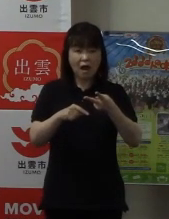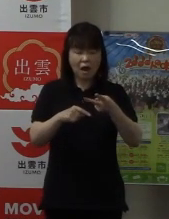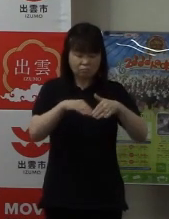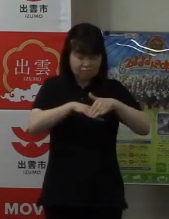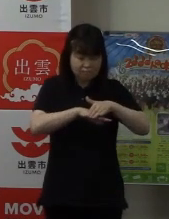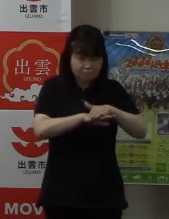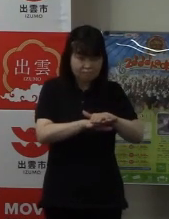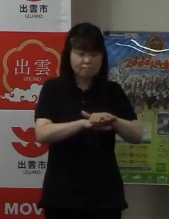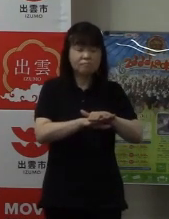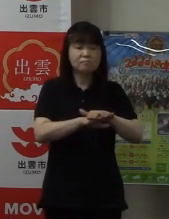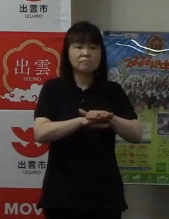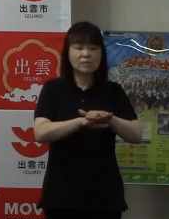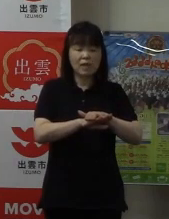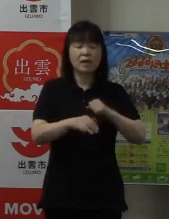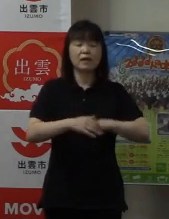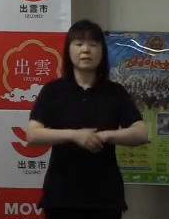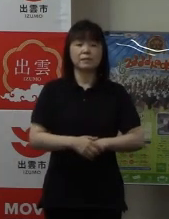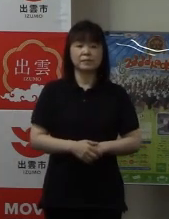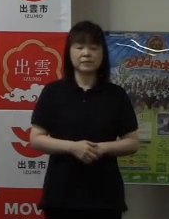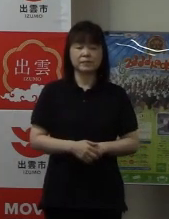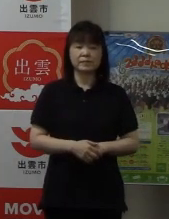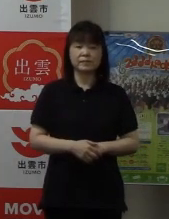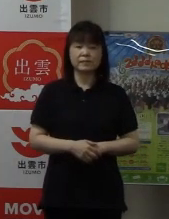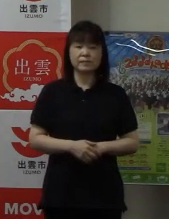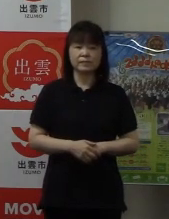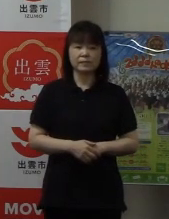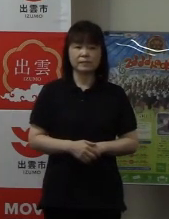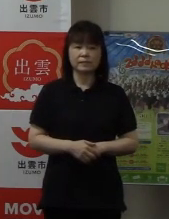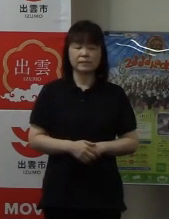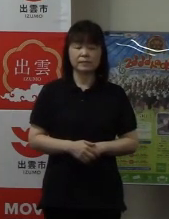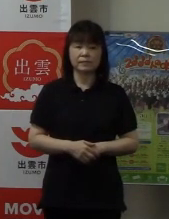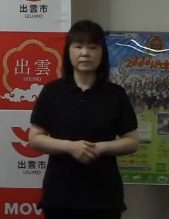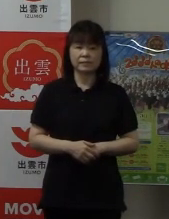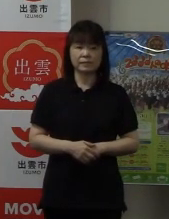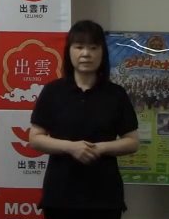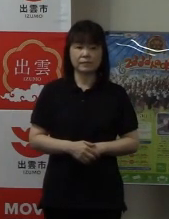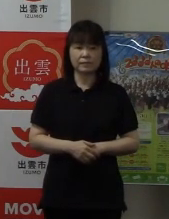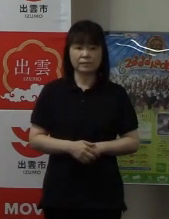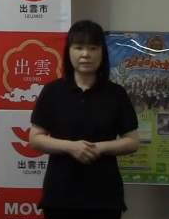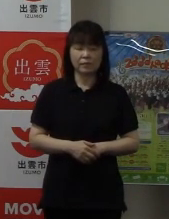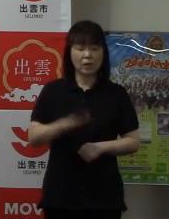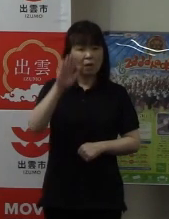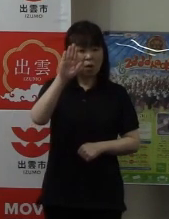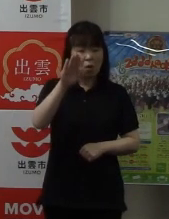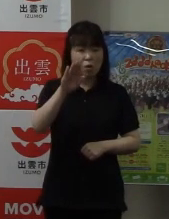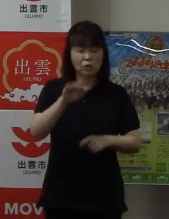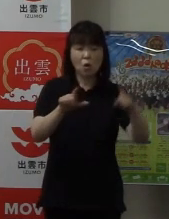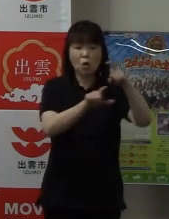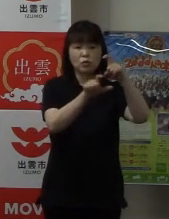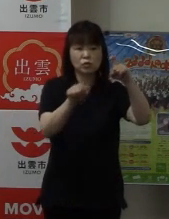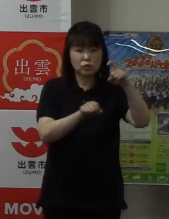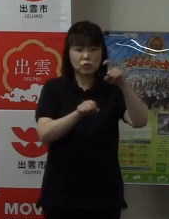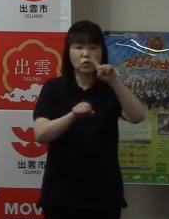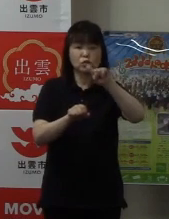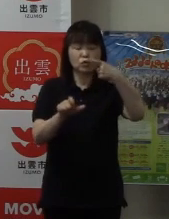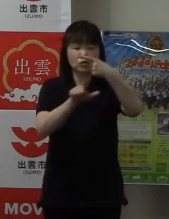しっかりと、取っていていただいてですね、この10、11、12月